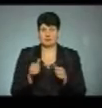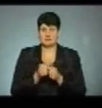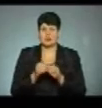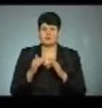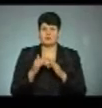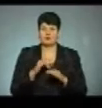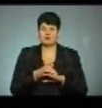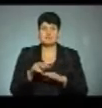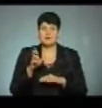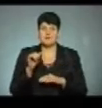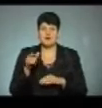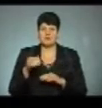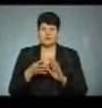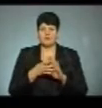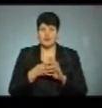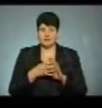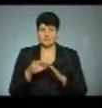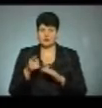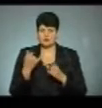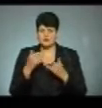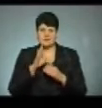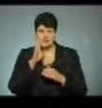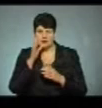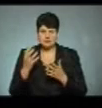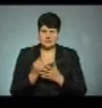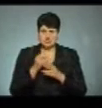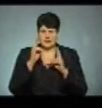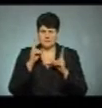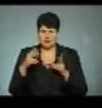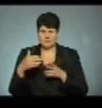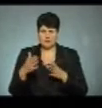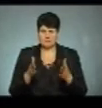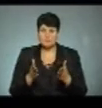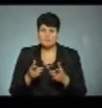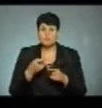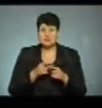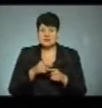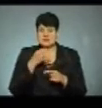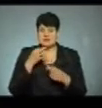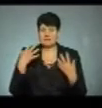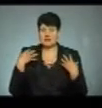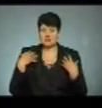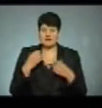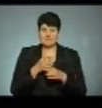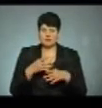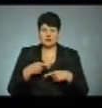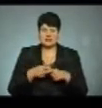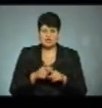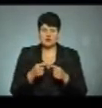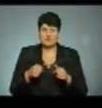на вулиці Багата, 9 у Тернополі, сьогодні вранці знайшли невідомий предмет. Про це нам повідомив начальник вибухотехнічного